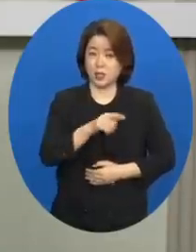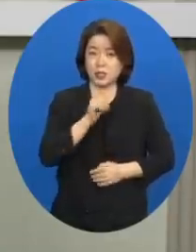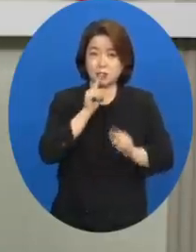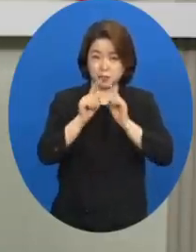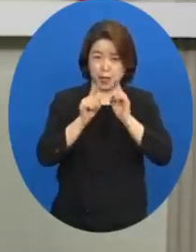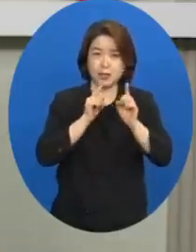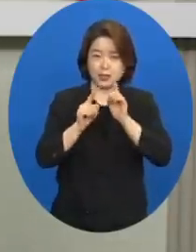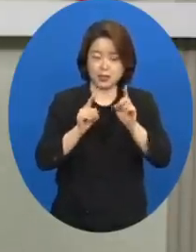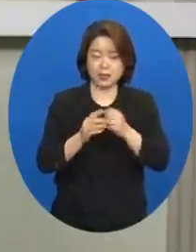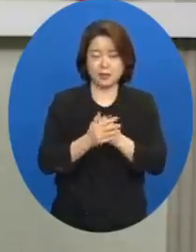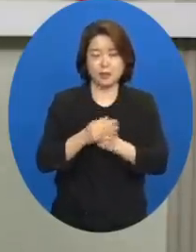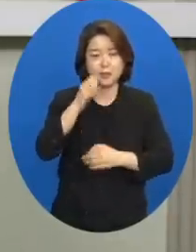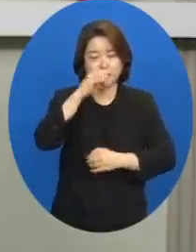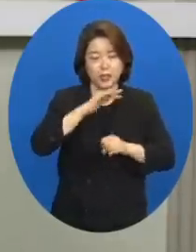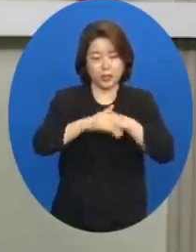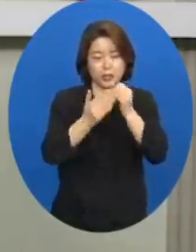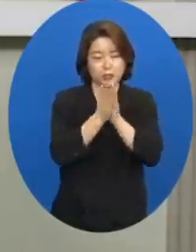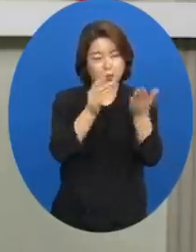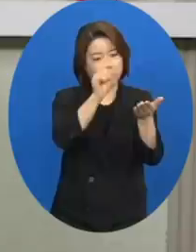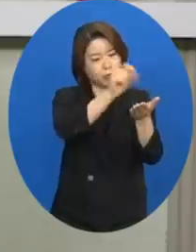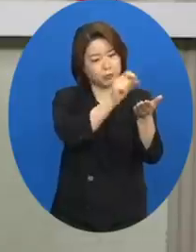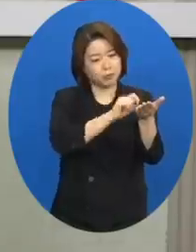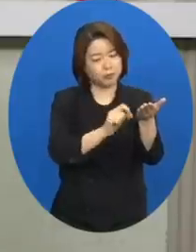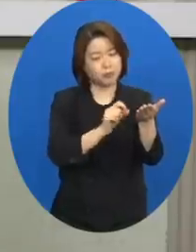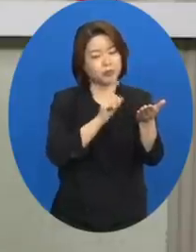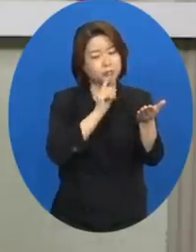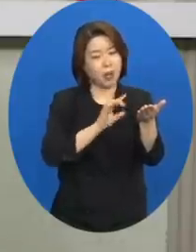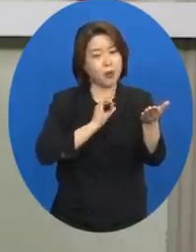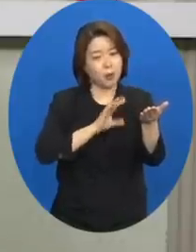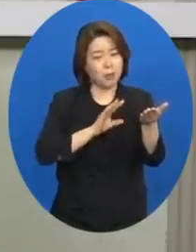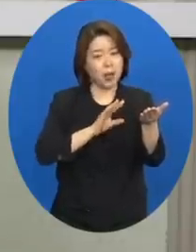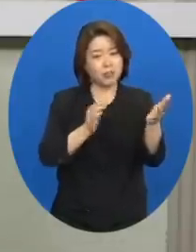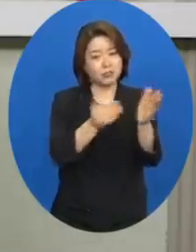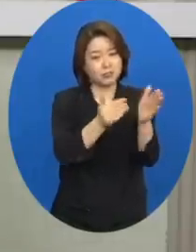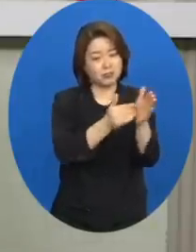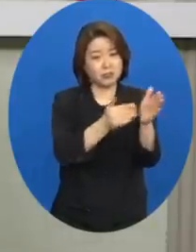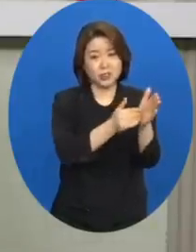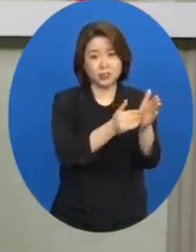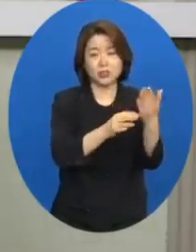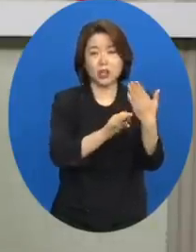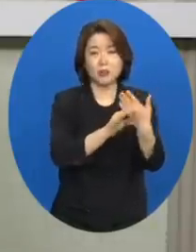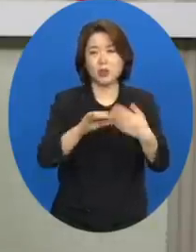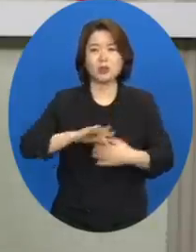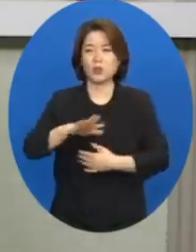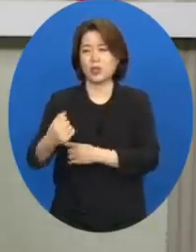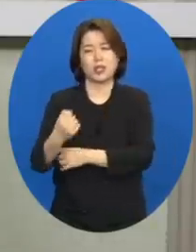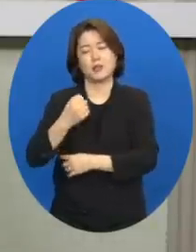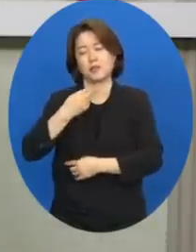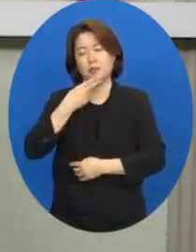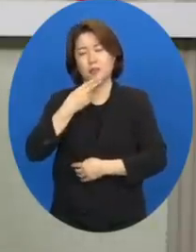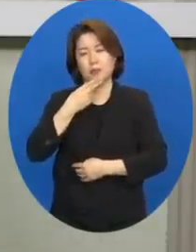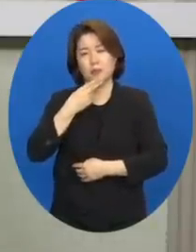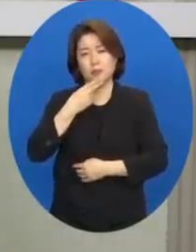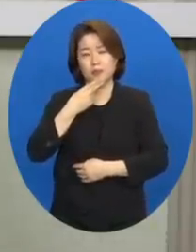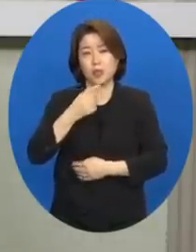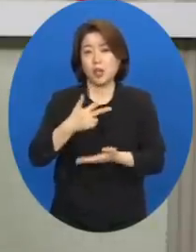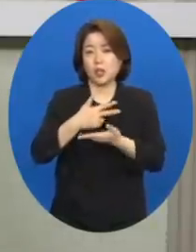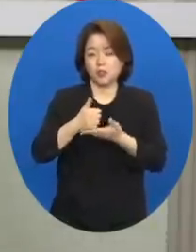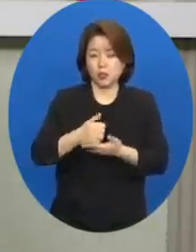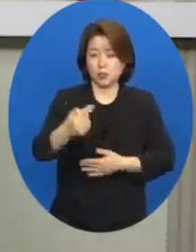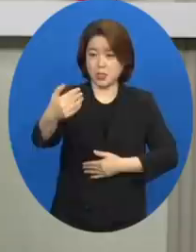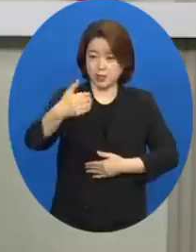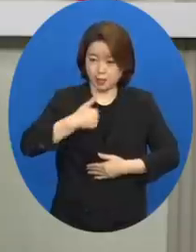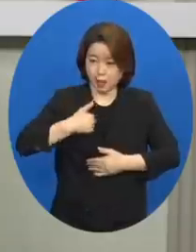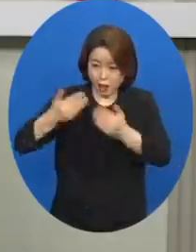그저 성경에 기록된 말씀으로 그치면 우리에게 아무 힘이 없습니다 주님이 나에게